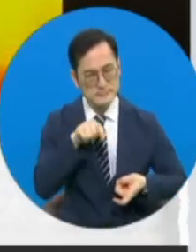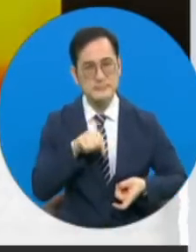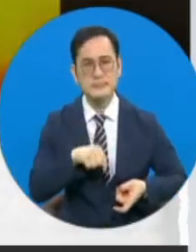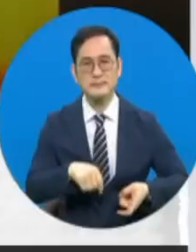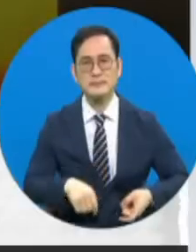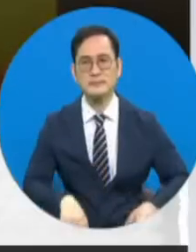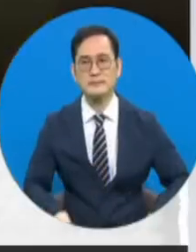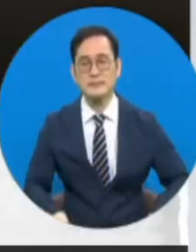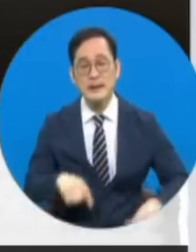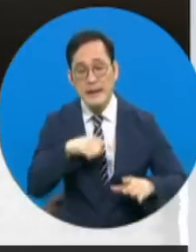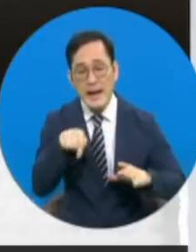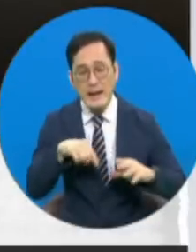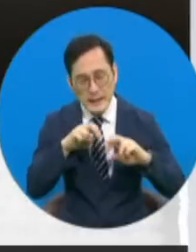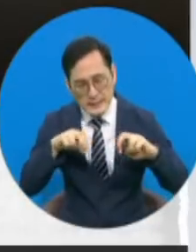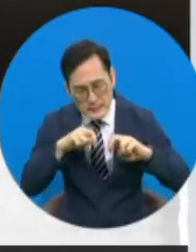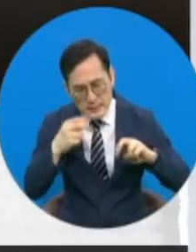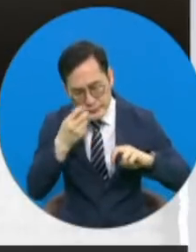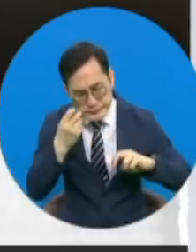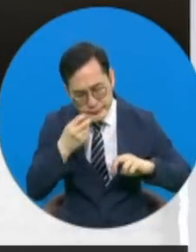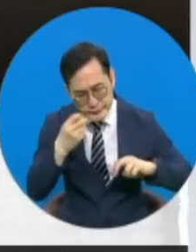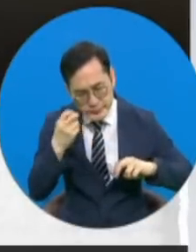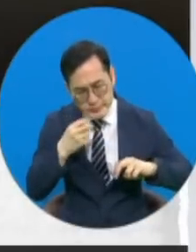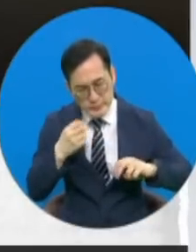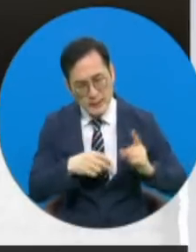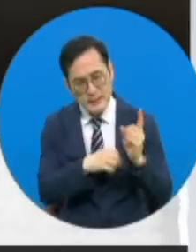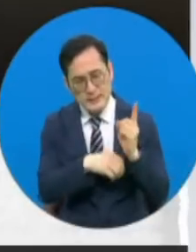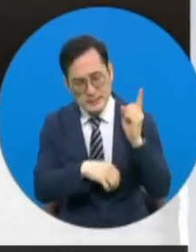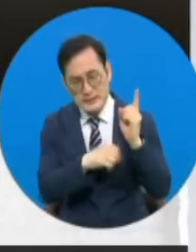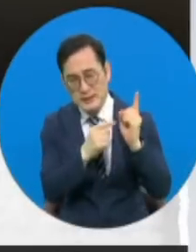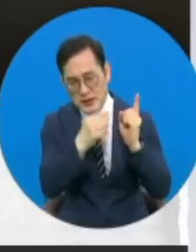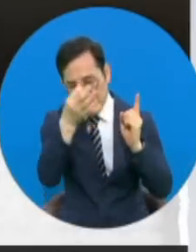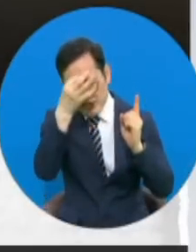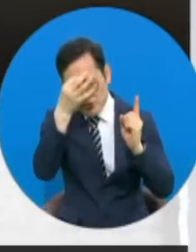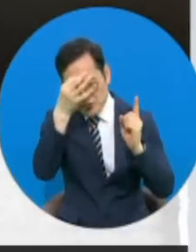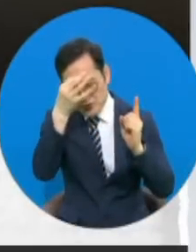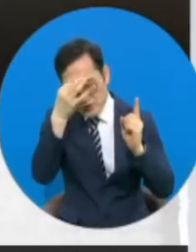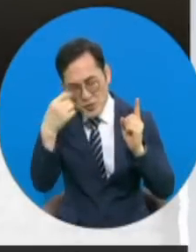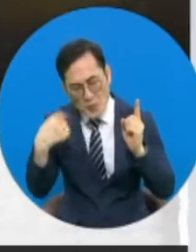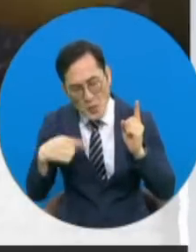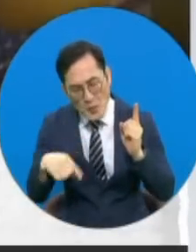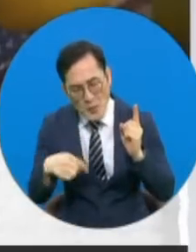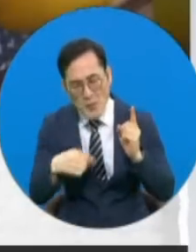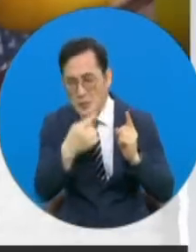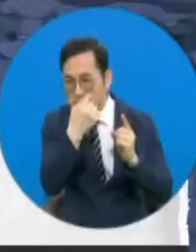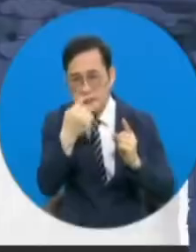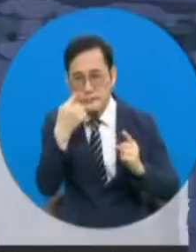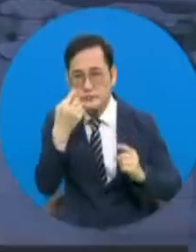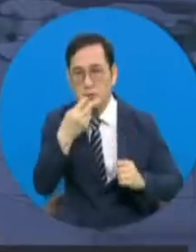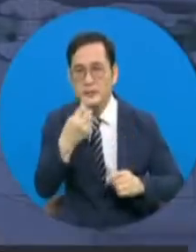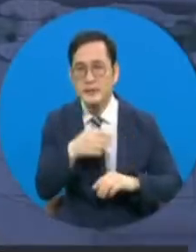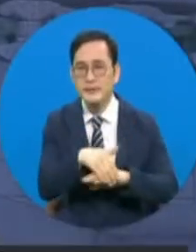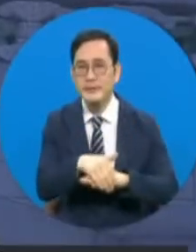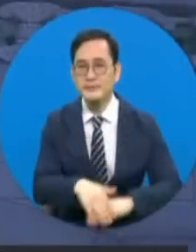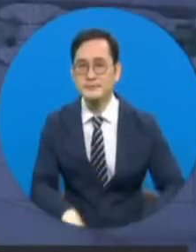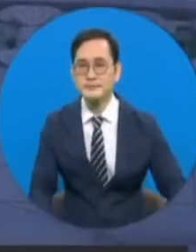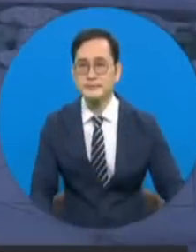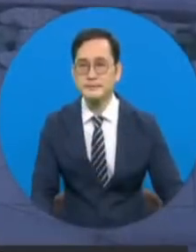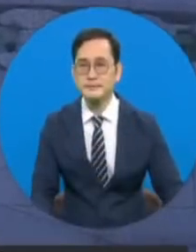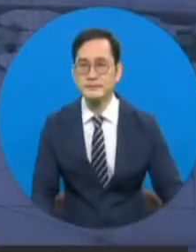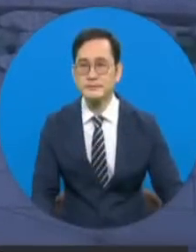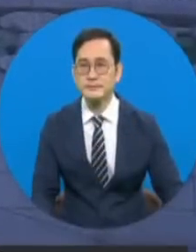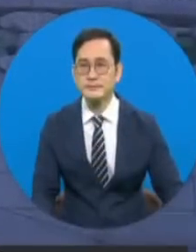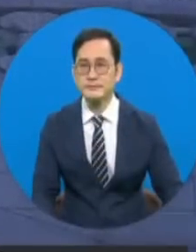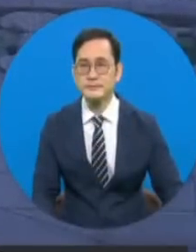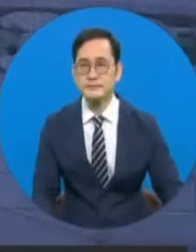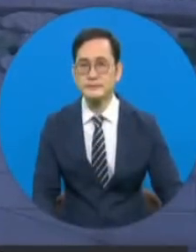되고 그 안에 어떤 것이 있는지 저희가 분석을 해야 되겠죠 합참에 공부 입장하셨으니까 우리 군의 실력이면 반드시 저